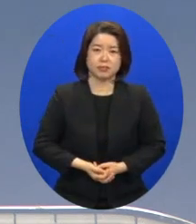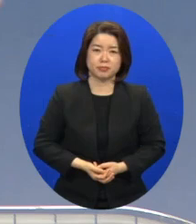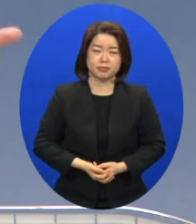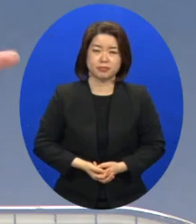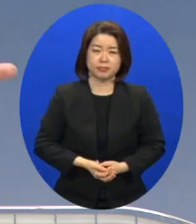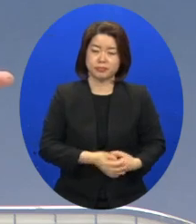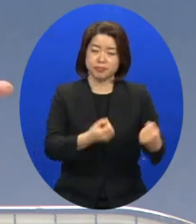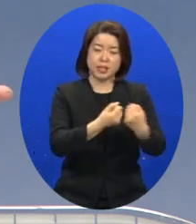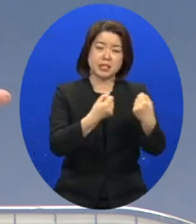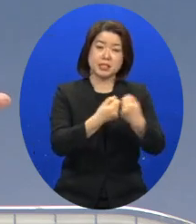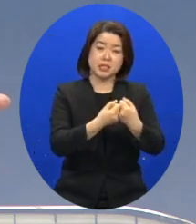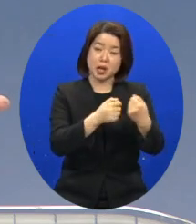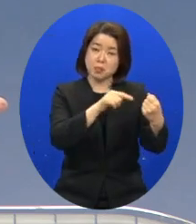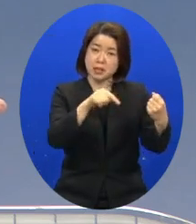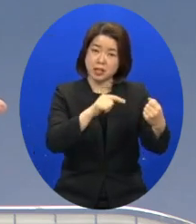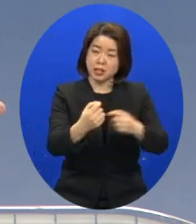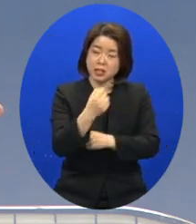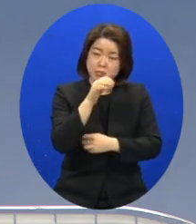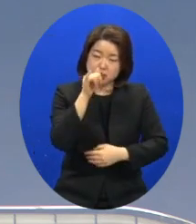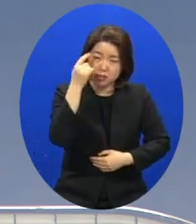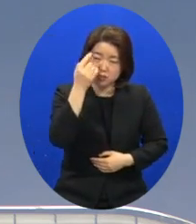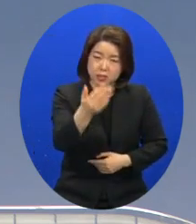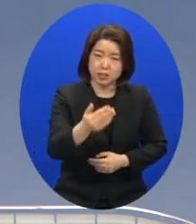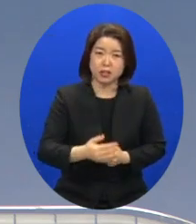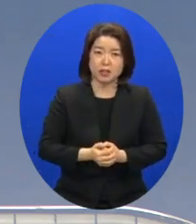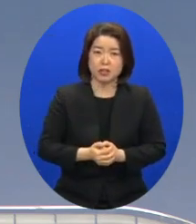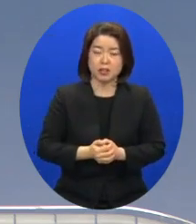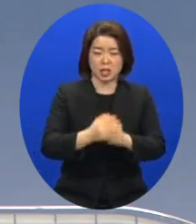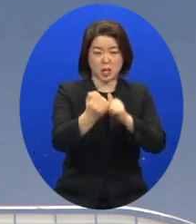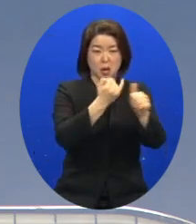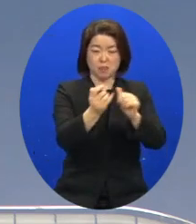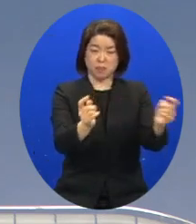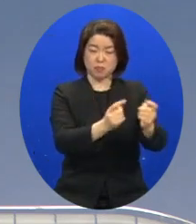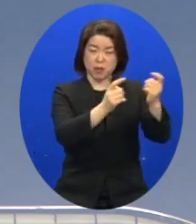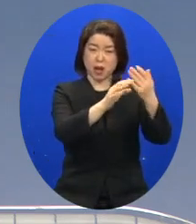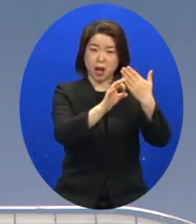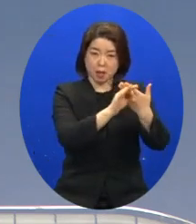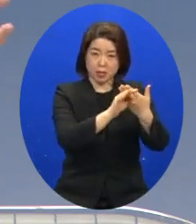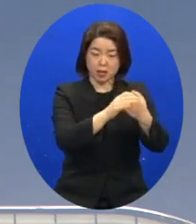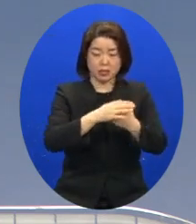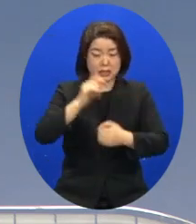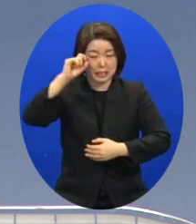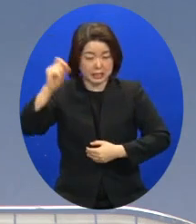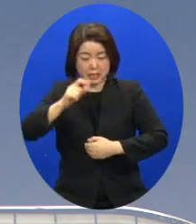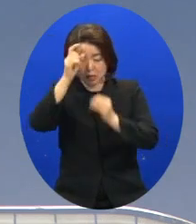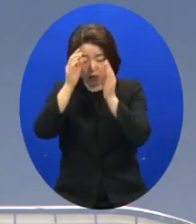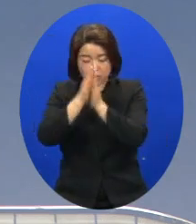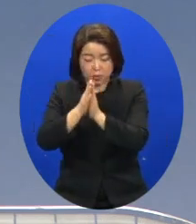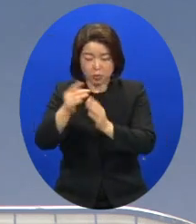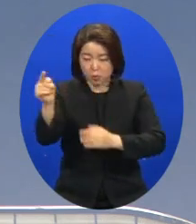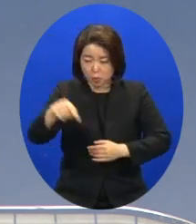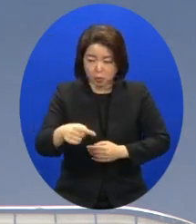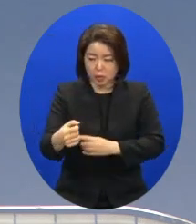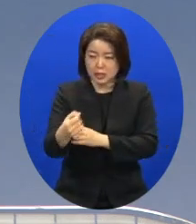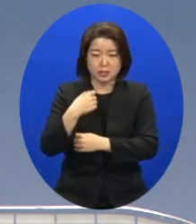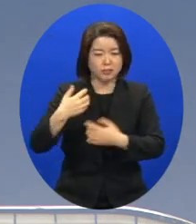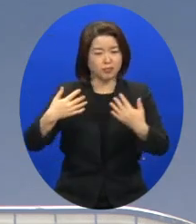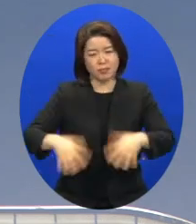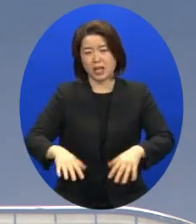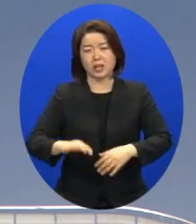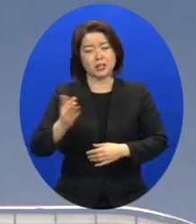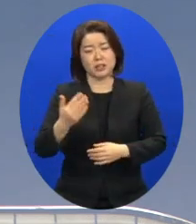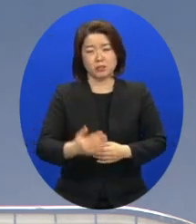싸움에 무슨 힘이 있어요 여러분 부부싸움 하면 새벽기도 나온 힘도 다 잃어 버리지 않아요